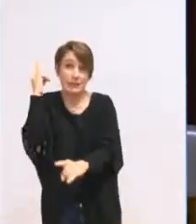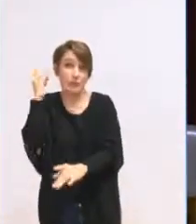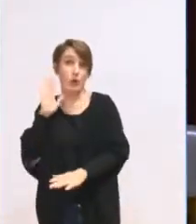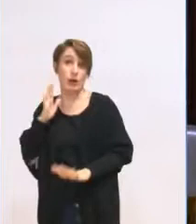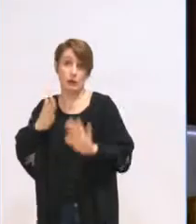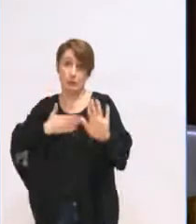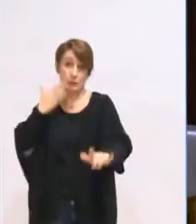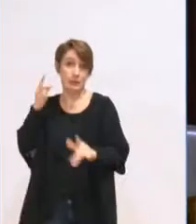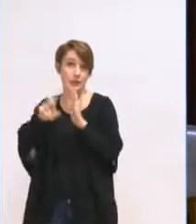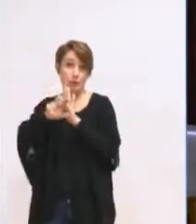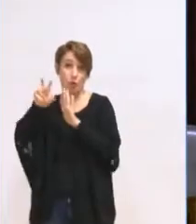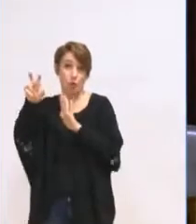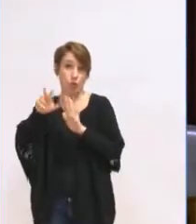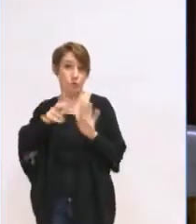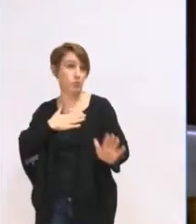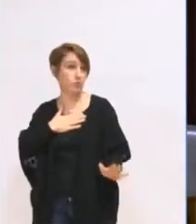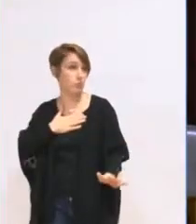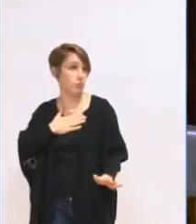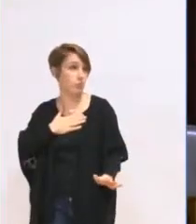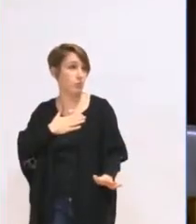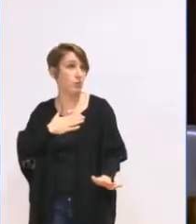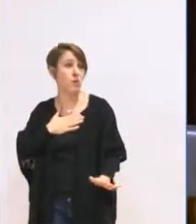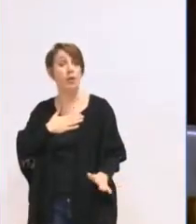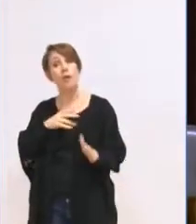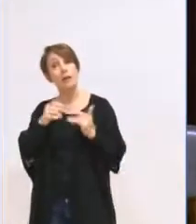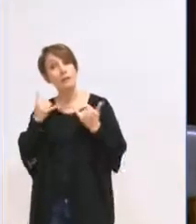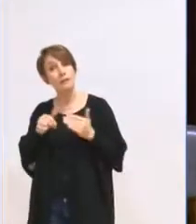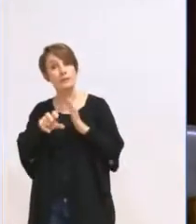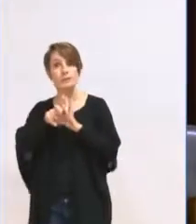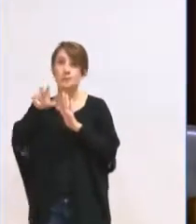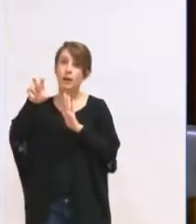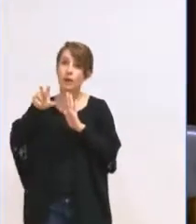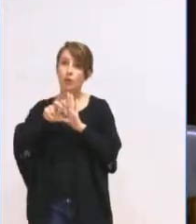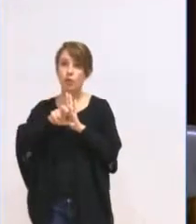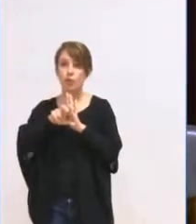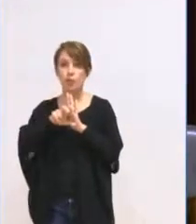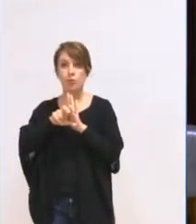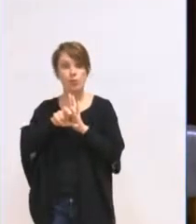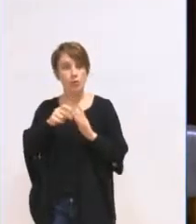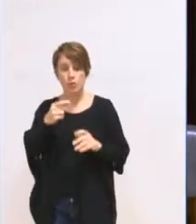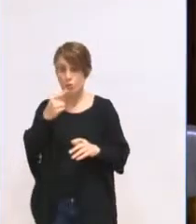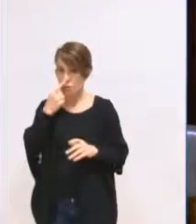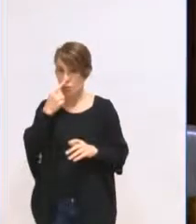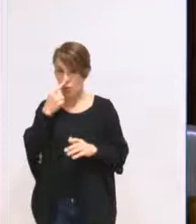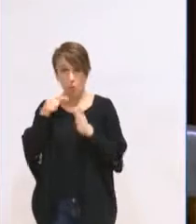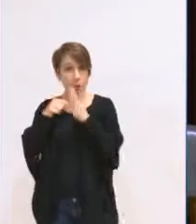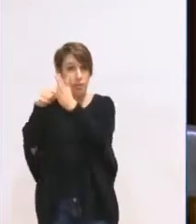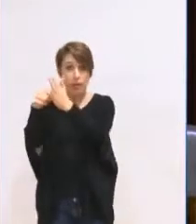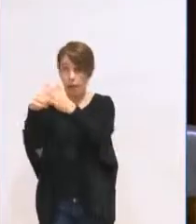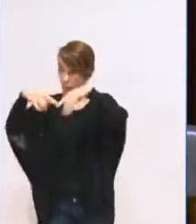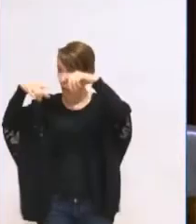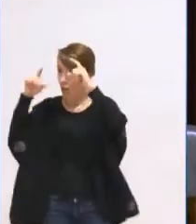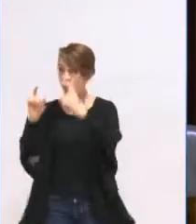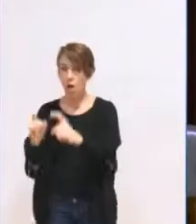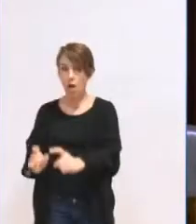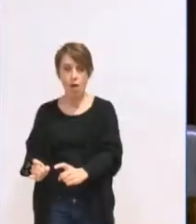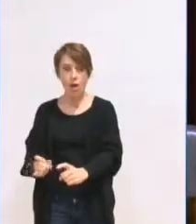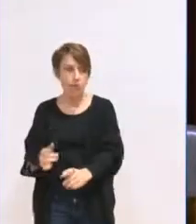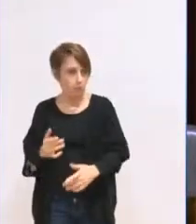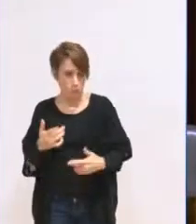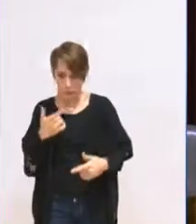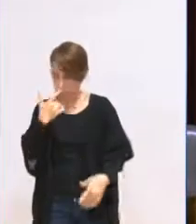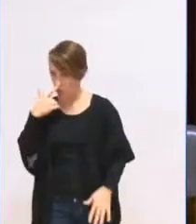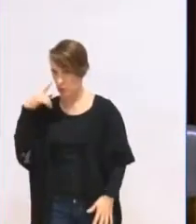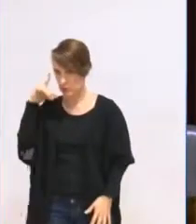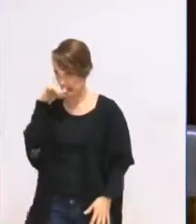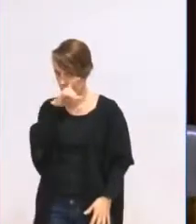de Grenoble n'aura pas la même facilité que d'autres villes à rentrer dans ce cadre-là sans prendre des décisions financières qui